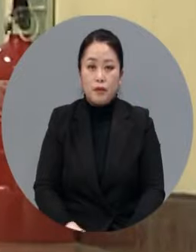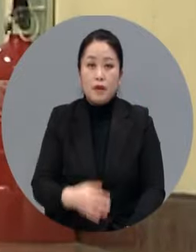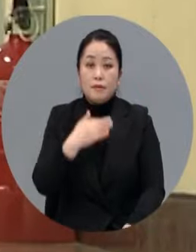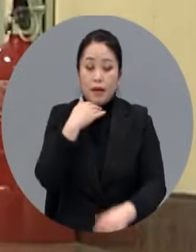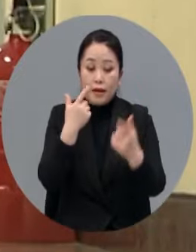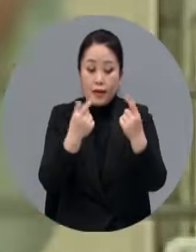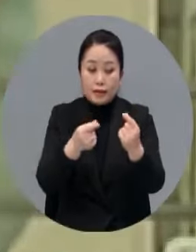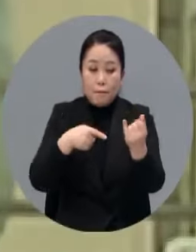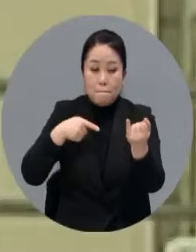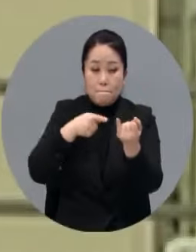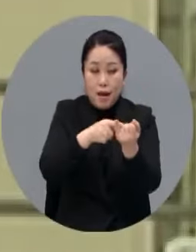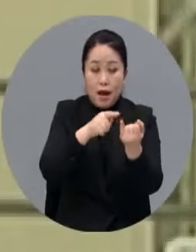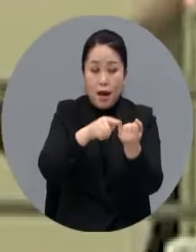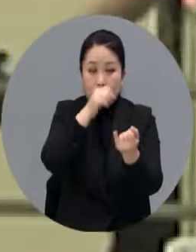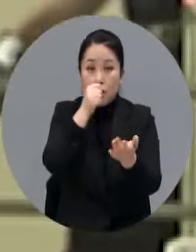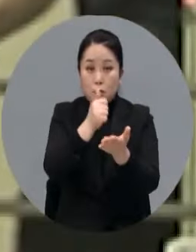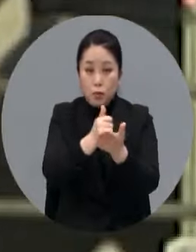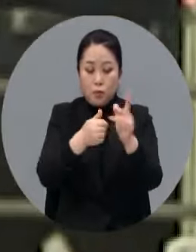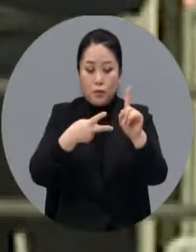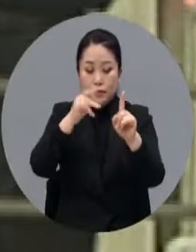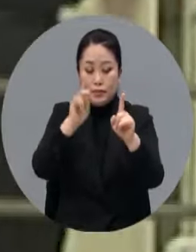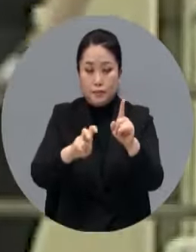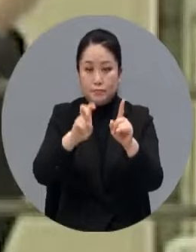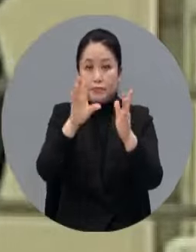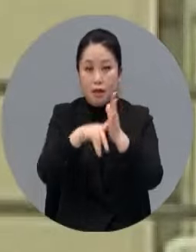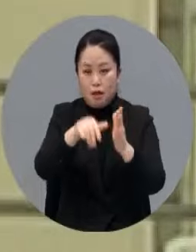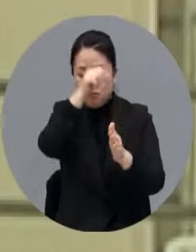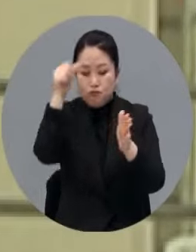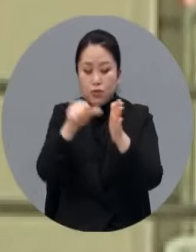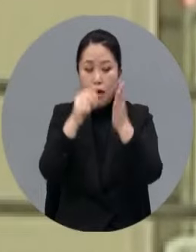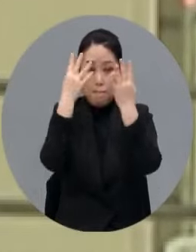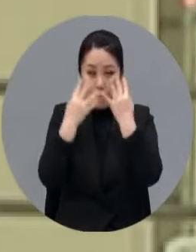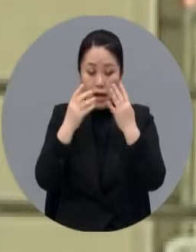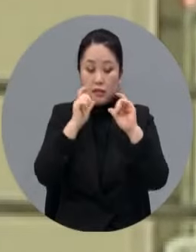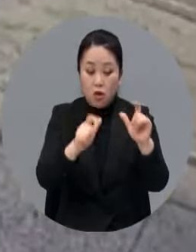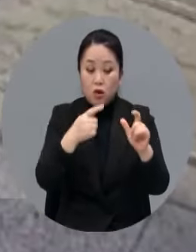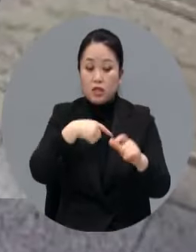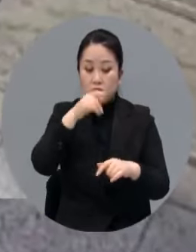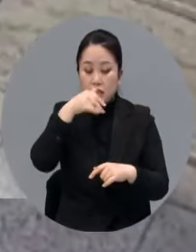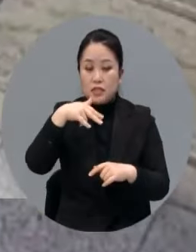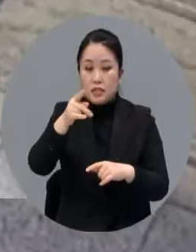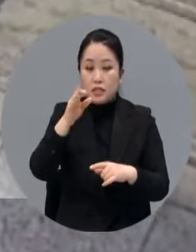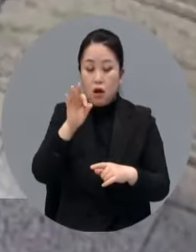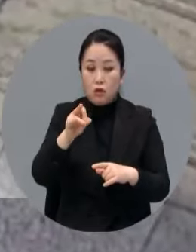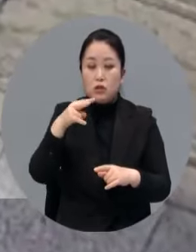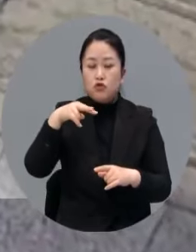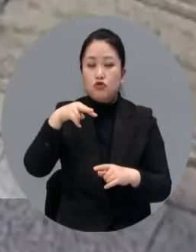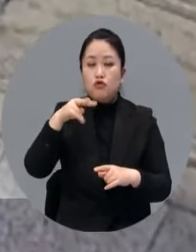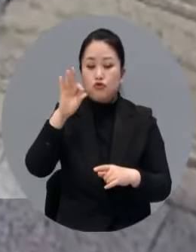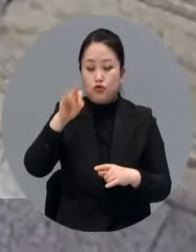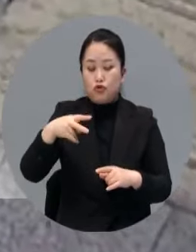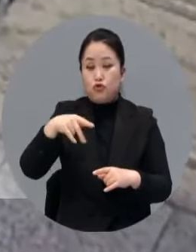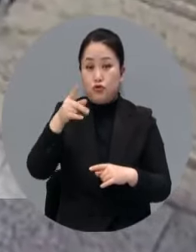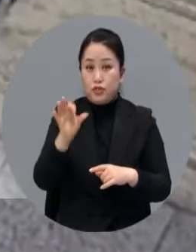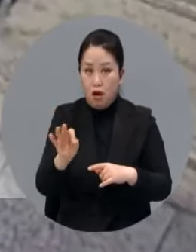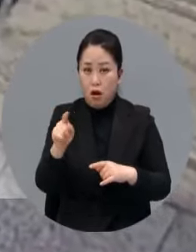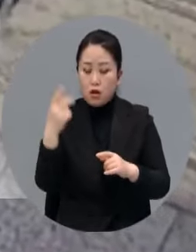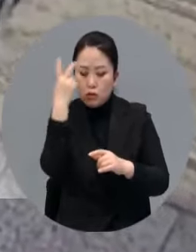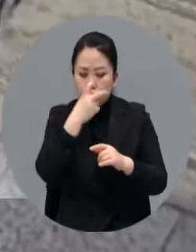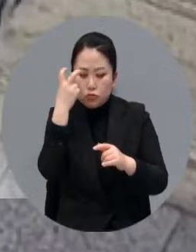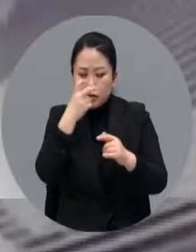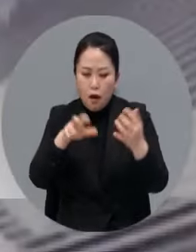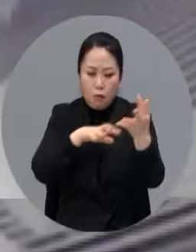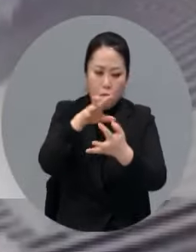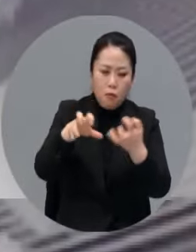또래 여성을 무참히 살해한 혐의로 1심에서 무기징역을 선고받은 정유정. 수사에 혼선을 주기 위해 사건 현장과